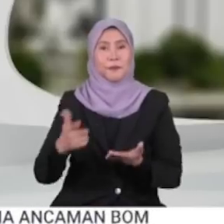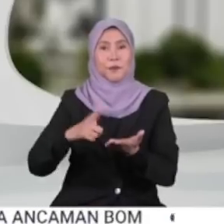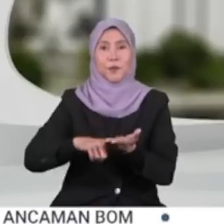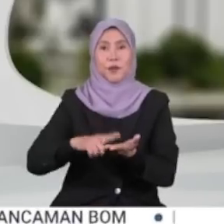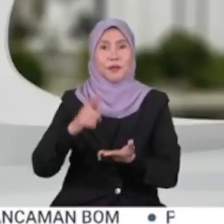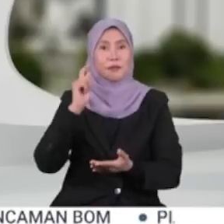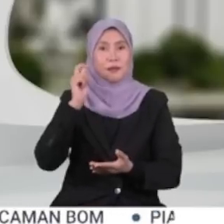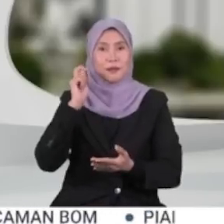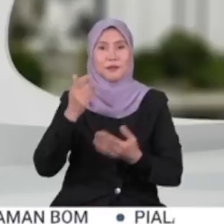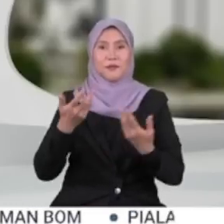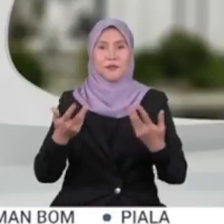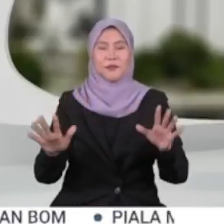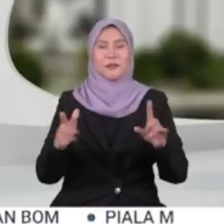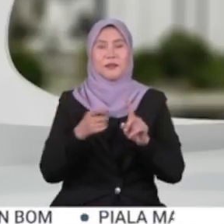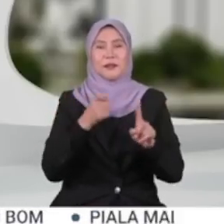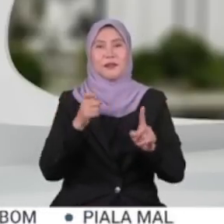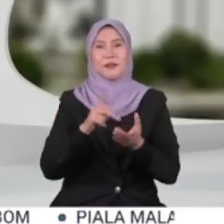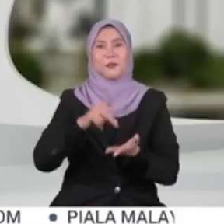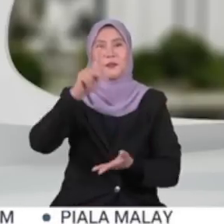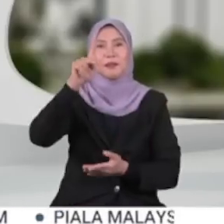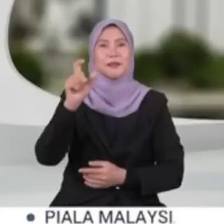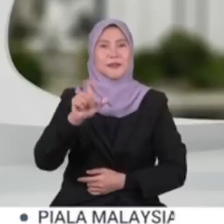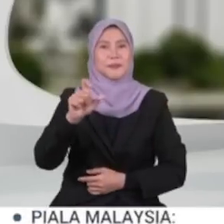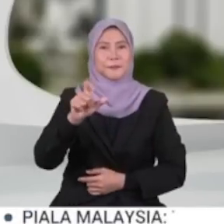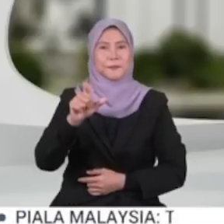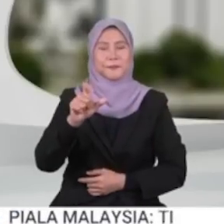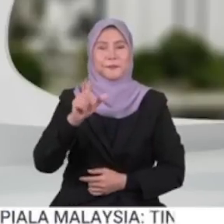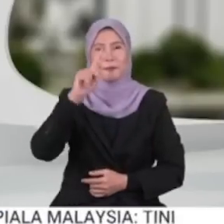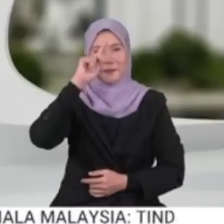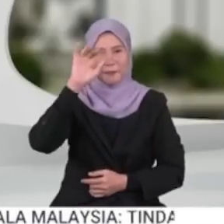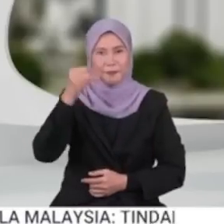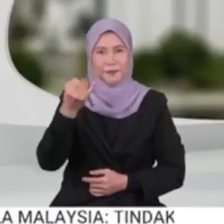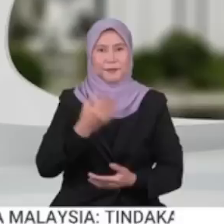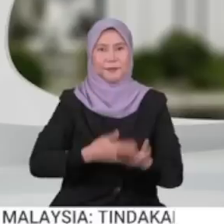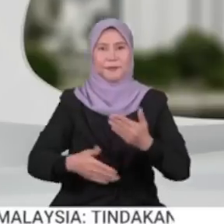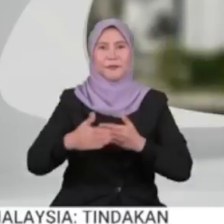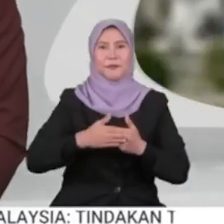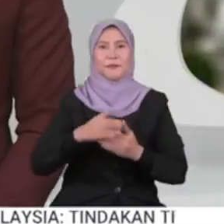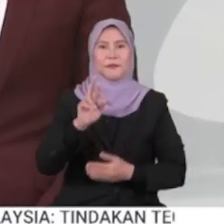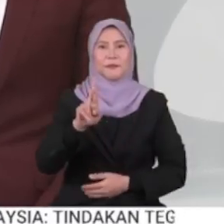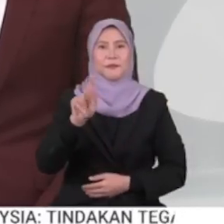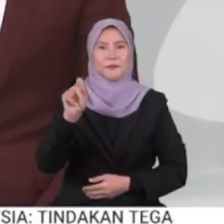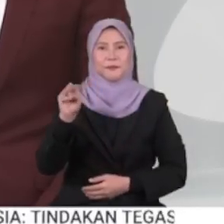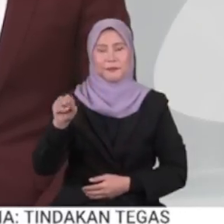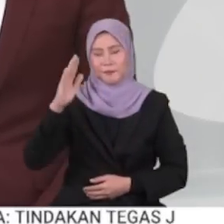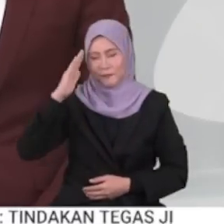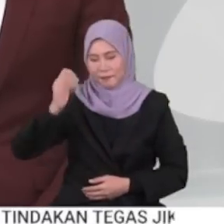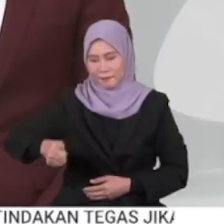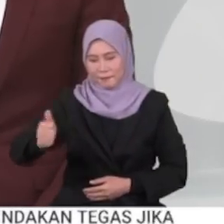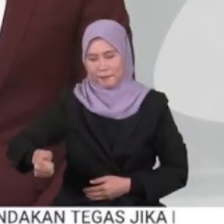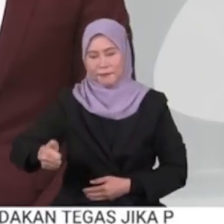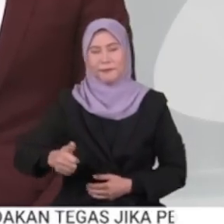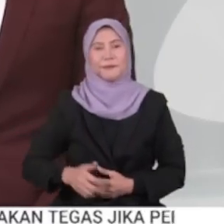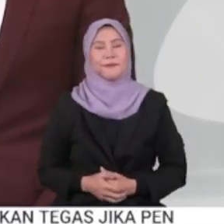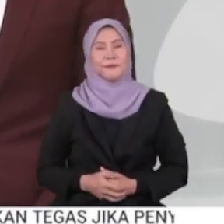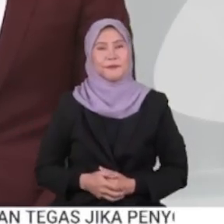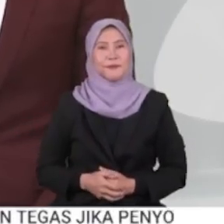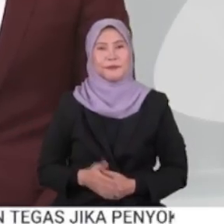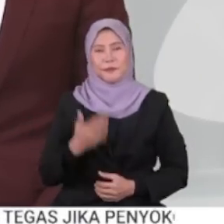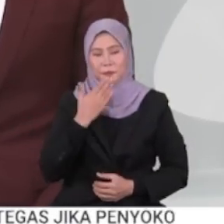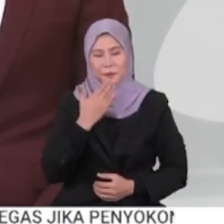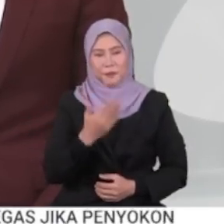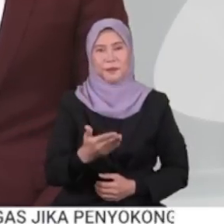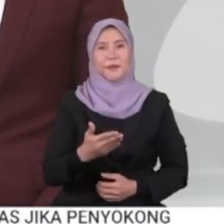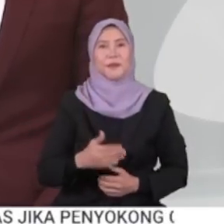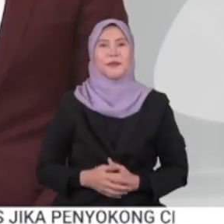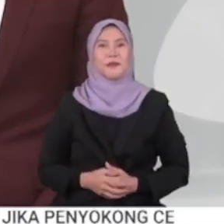Laporan itu tadi mengakhiri lintas langsung dari Kompleks Islam Putrajaya. Kembali ke Kartapuri untuk berita selanjutnya. Assalamualaikum. Terima